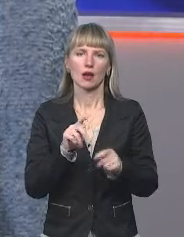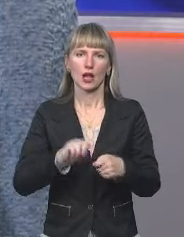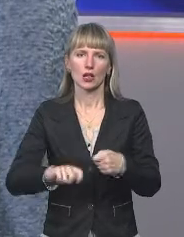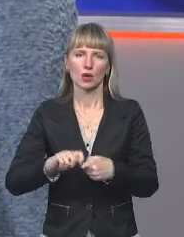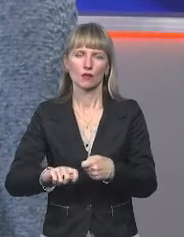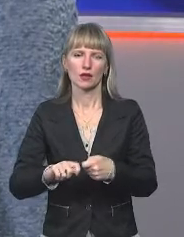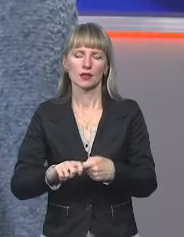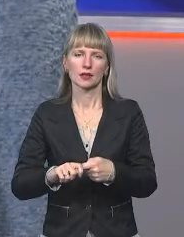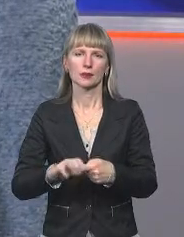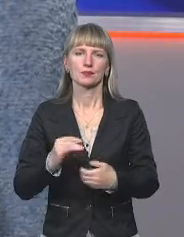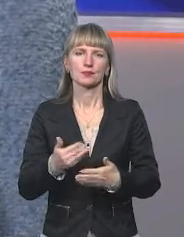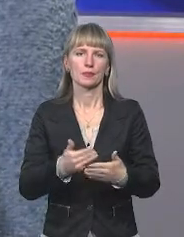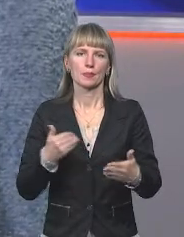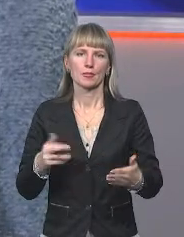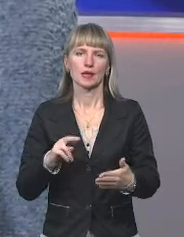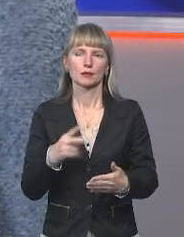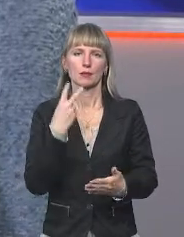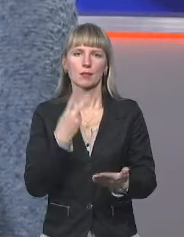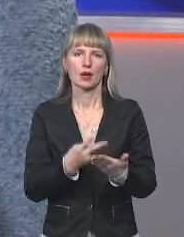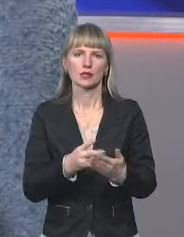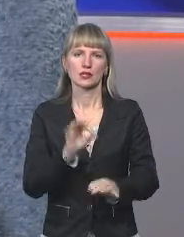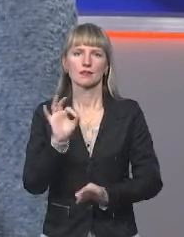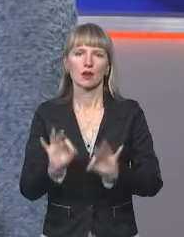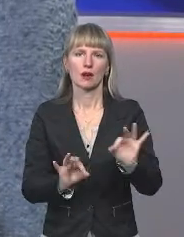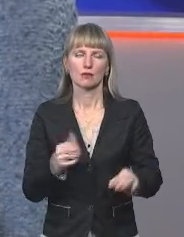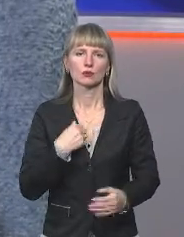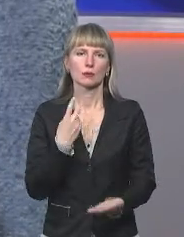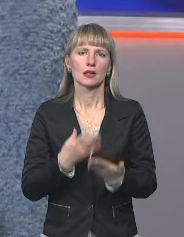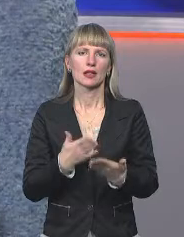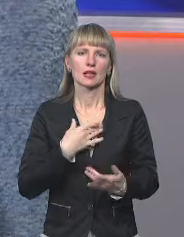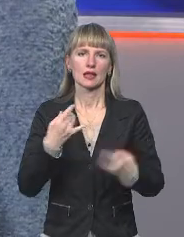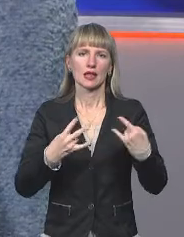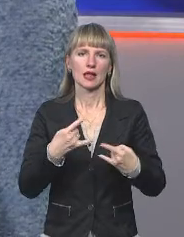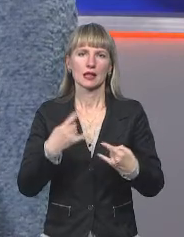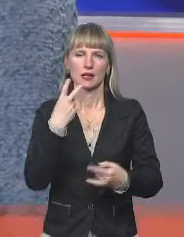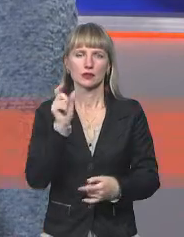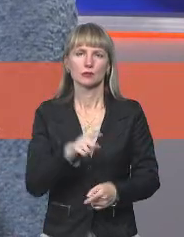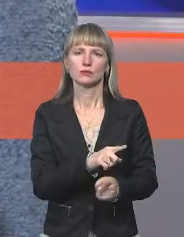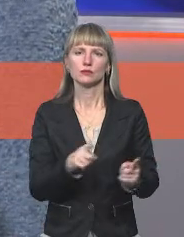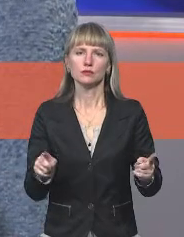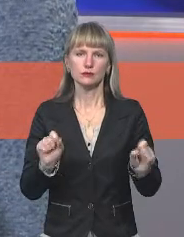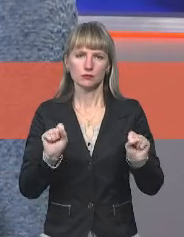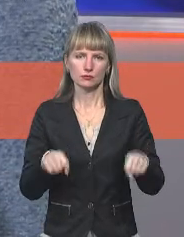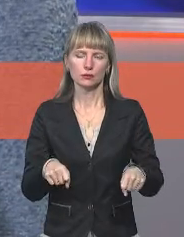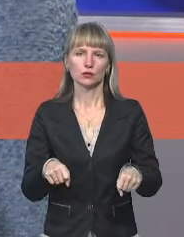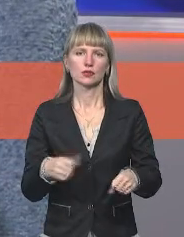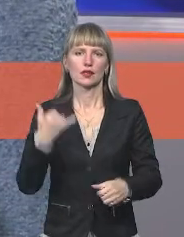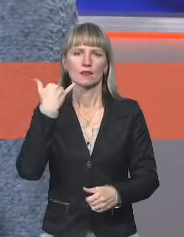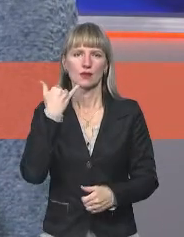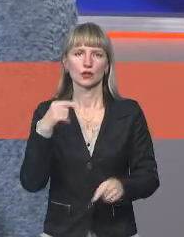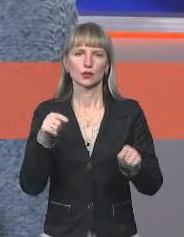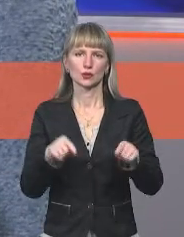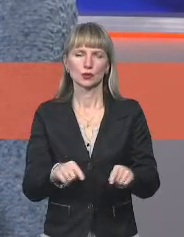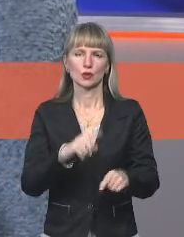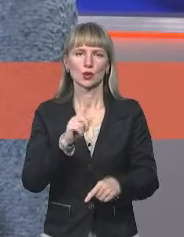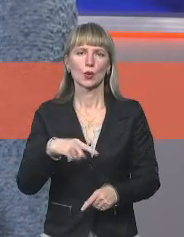І перед тим, як ми покажемо інфографіку, я хочу нагадати нашим телеглядачам, що протягом ефіру ви можете телефонувати до нашої студії